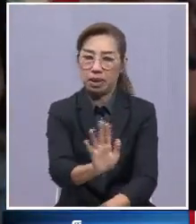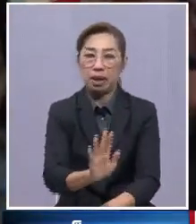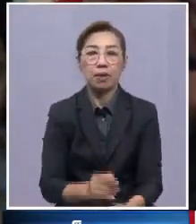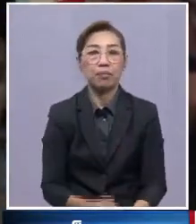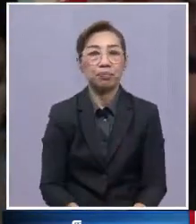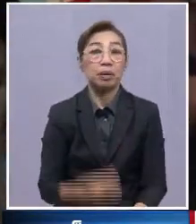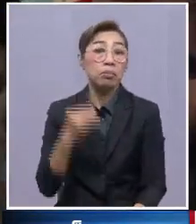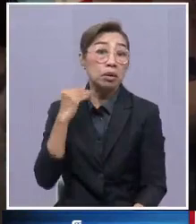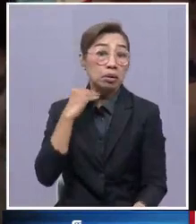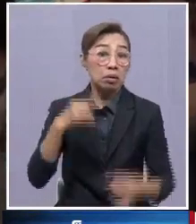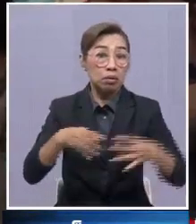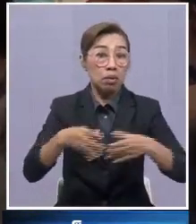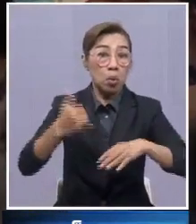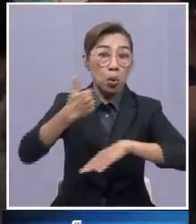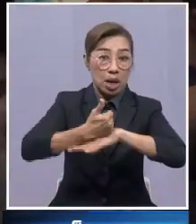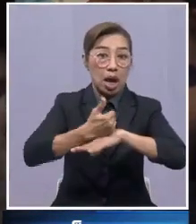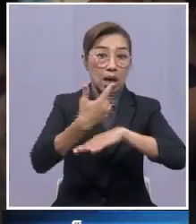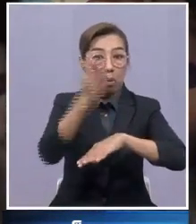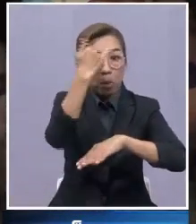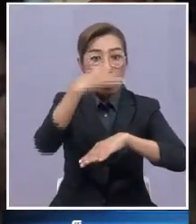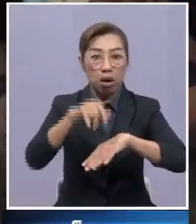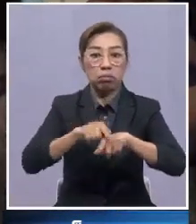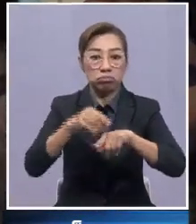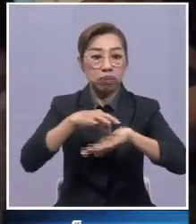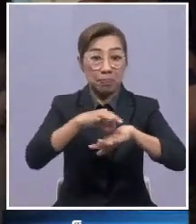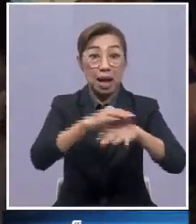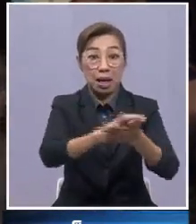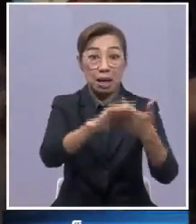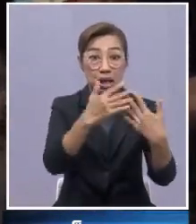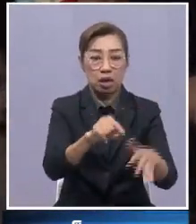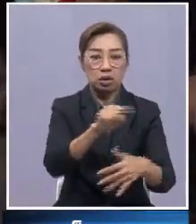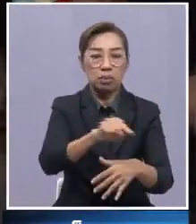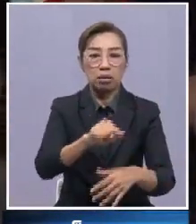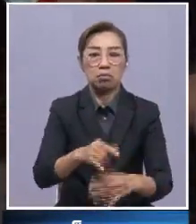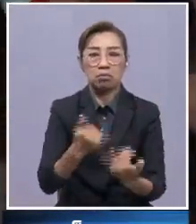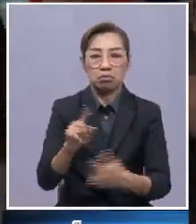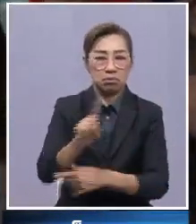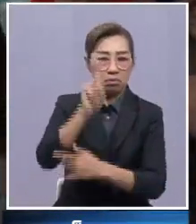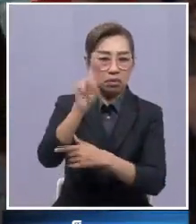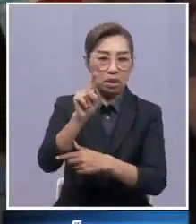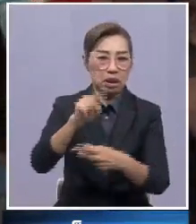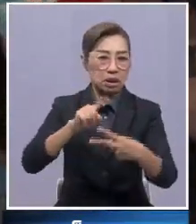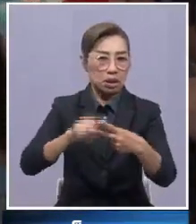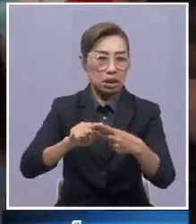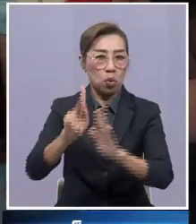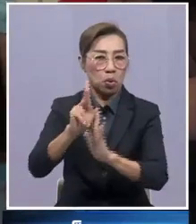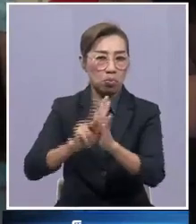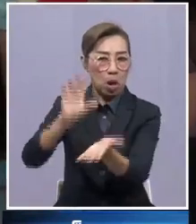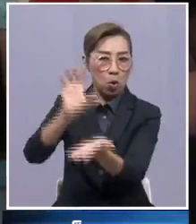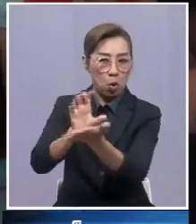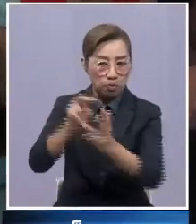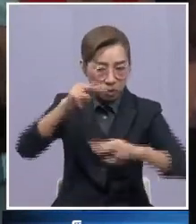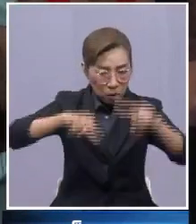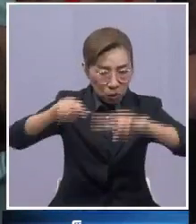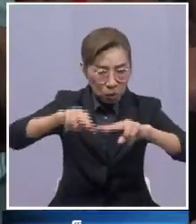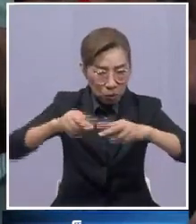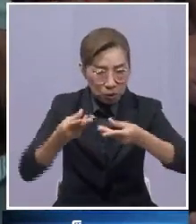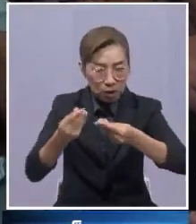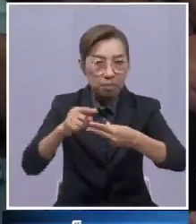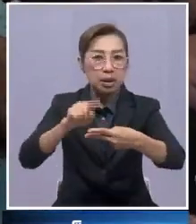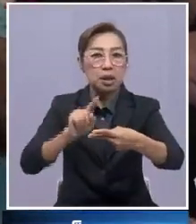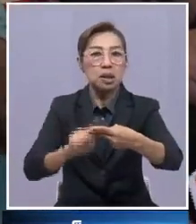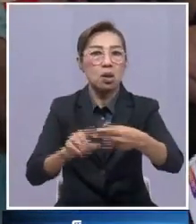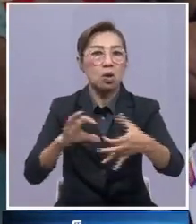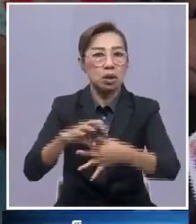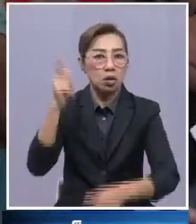ที่ถือว่าเป็นผู้นำฝ่ายค้านอย่างเต็มตัวแล้วเนาะก็ตั้งธงไว้เลยเรื่องของการตรวจสอบงบประมาณแล้วก็ล่าสุดท่าทีของการให้สัมภาษณ์เกี่ยวข้องกับ